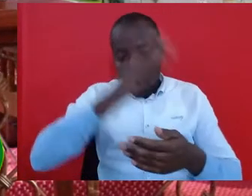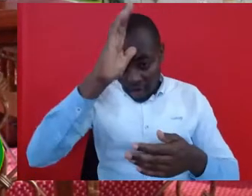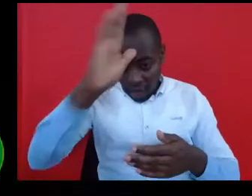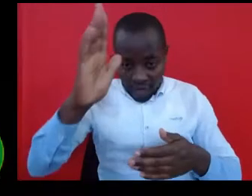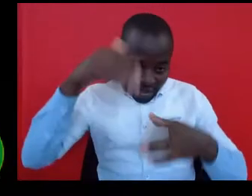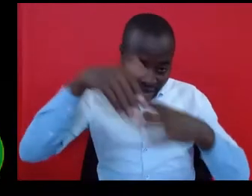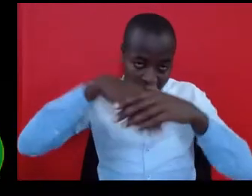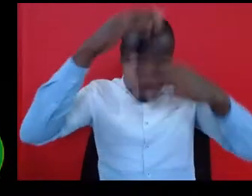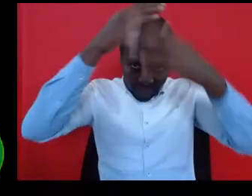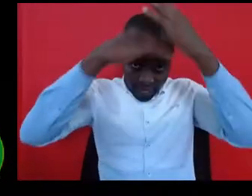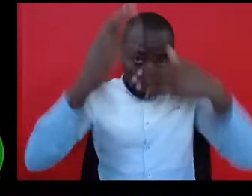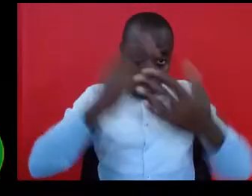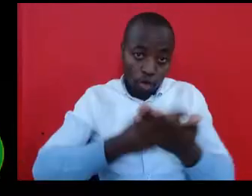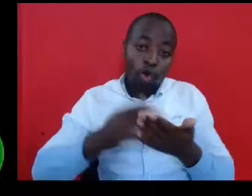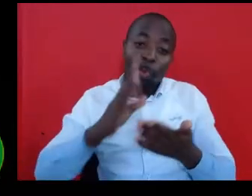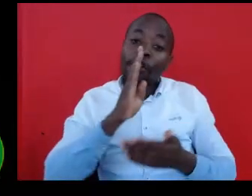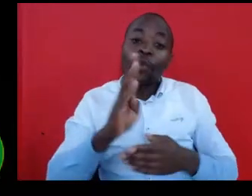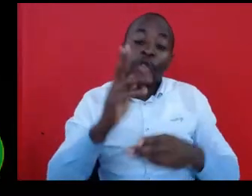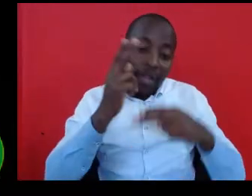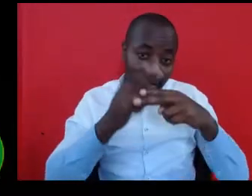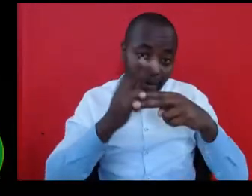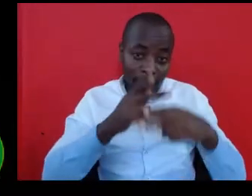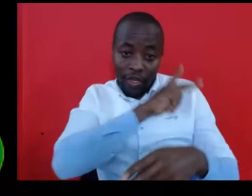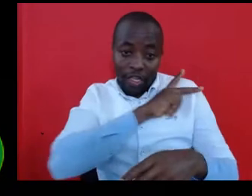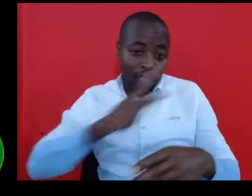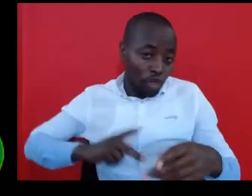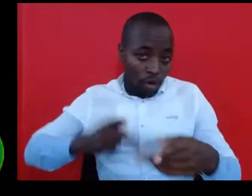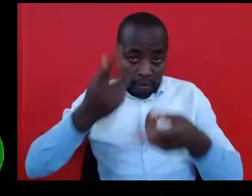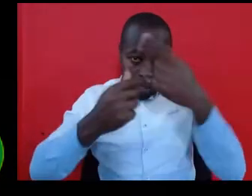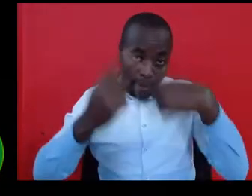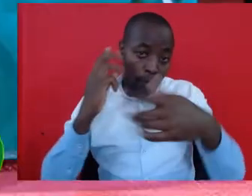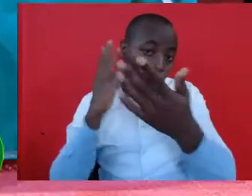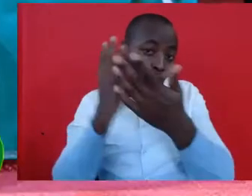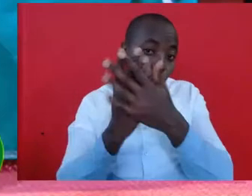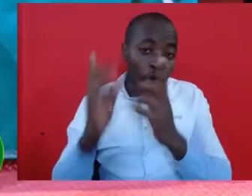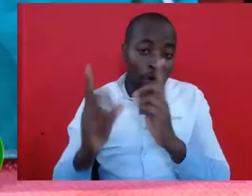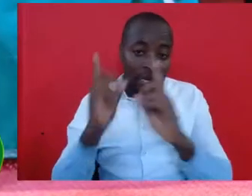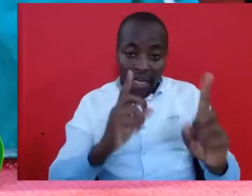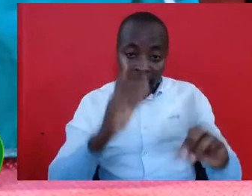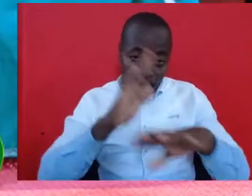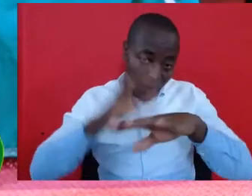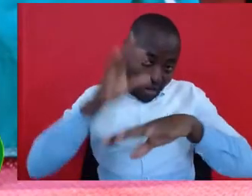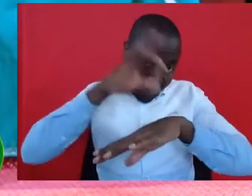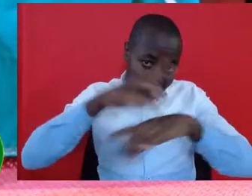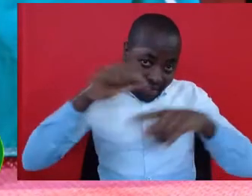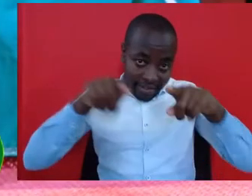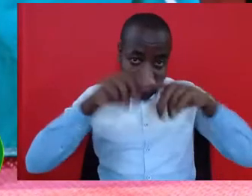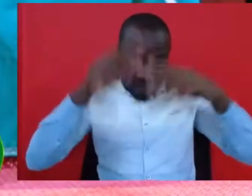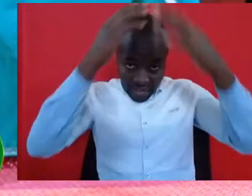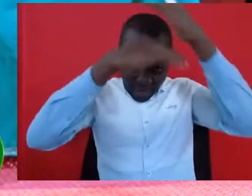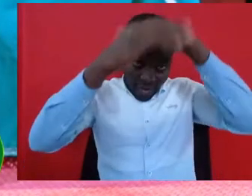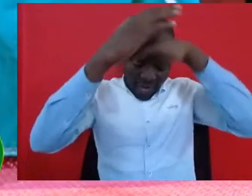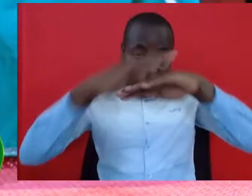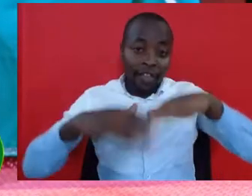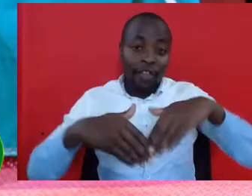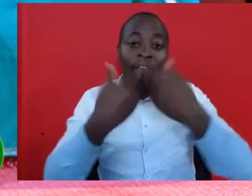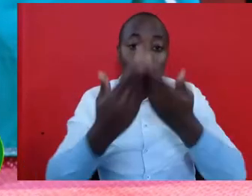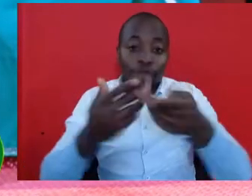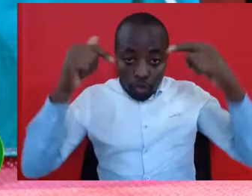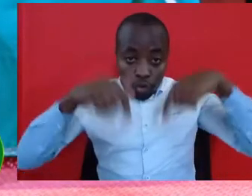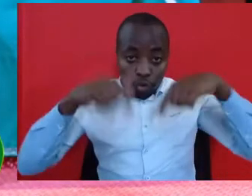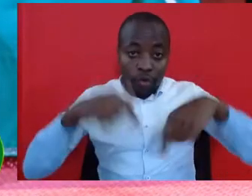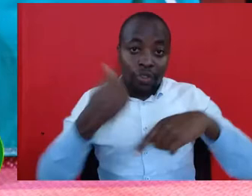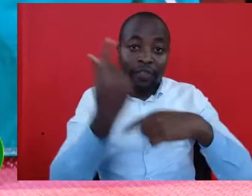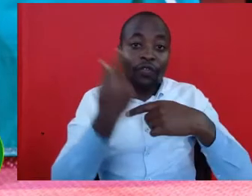jina lako litukuzwe, ufalme wako uje, mapenzi yako yatimizwe hapa mbinguni kama huko mbinguni. Utupe leo riziki